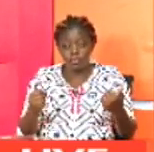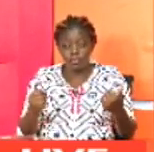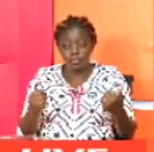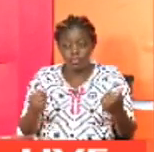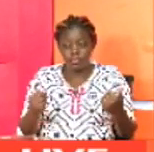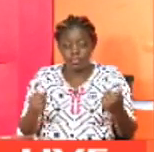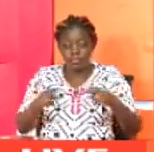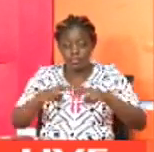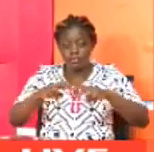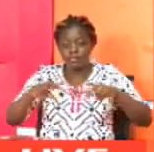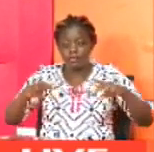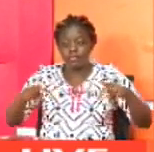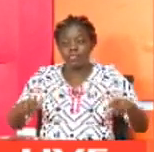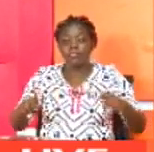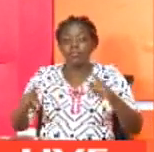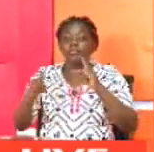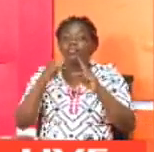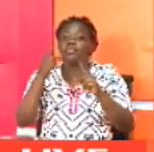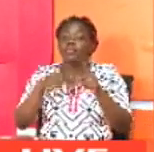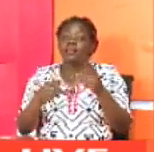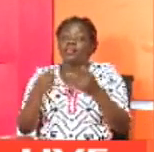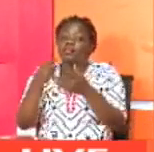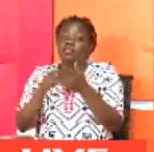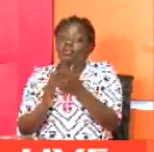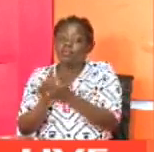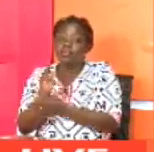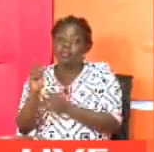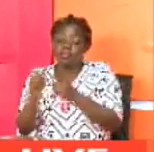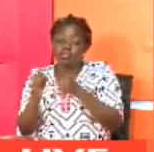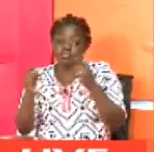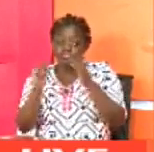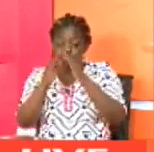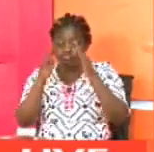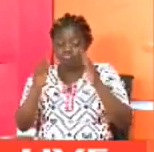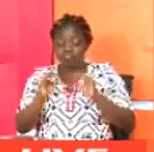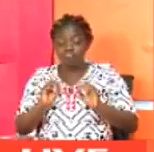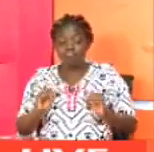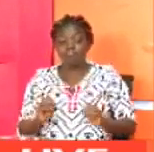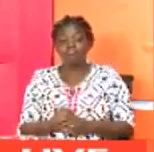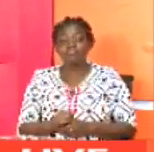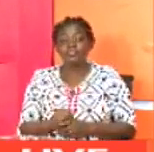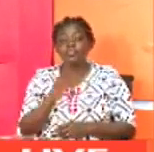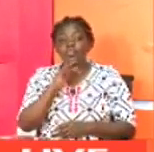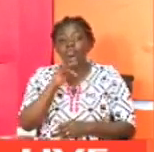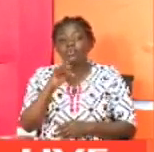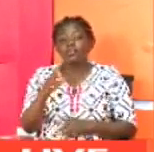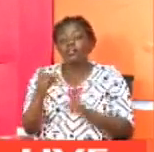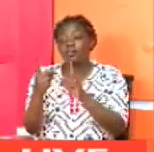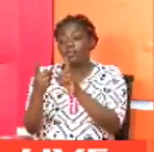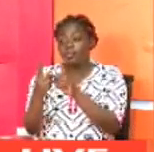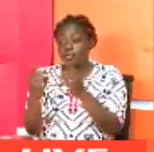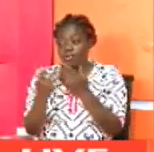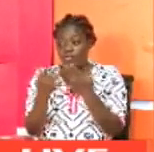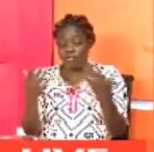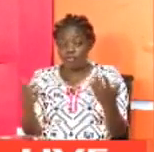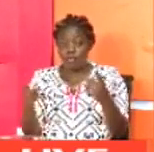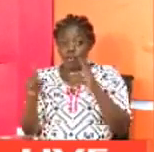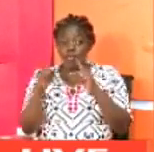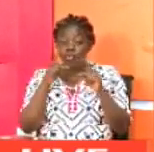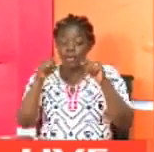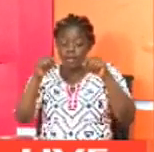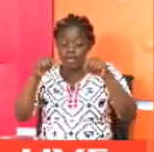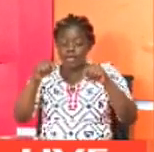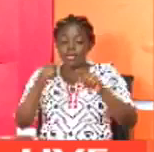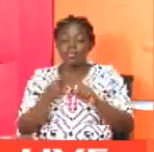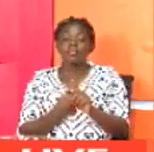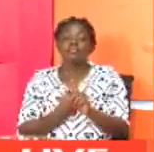ey'okwekebejja woteeri zaabwe gye bagamba nti si y'amazima n'obwenkanya. Bino babyogeredde mu nsisinkano gye babaddemu ku Sheraton Hotel